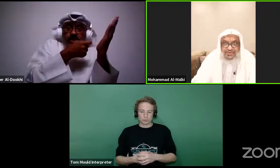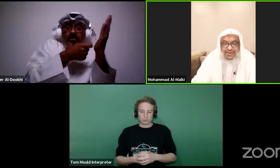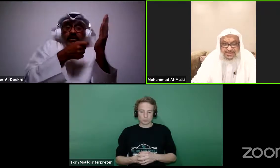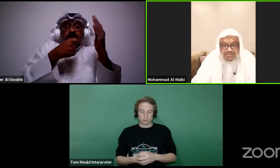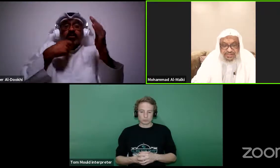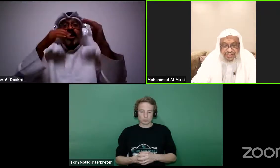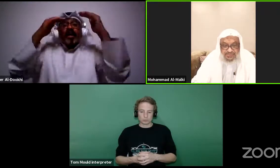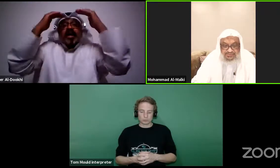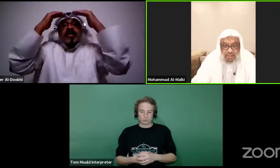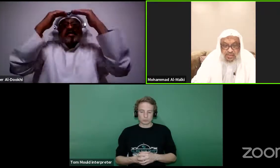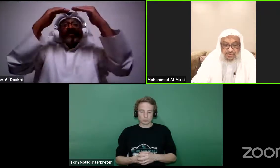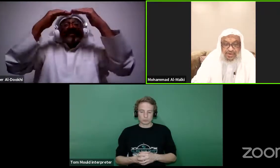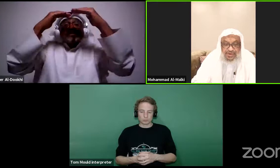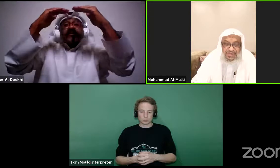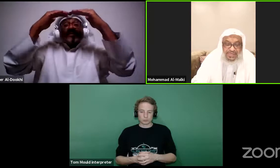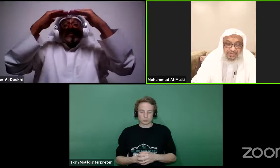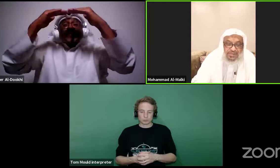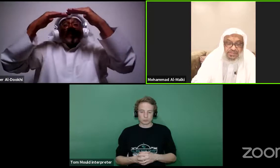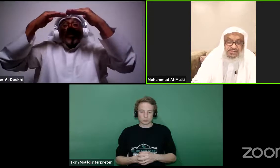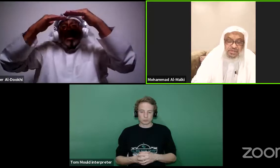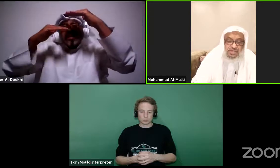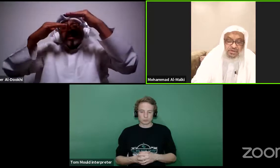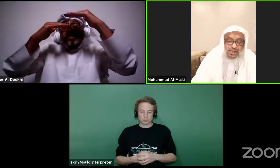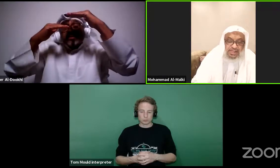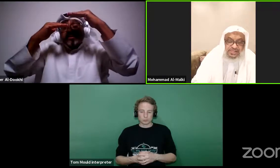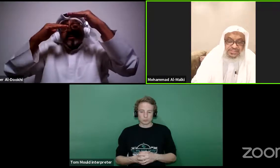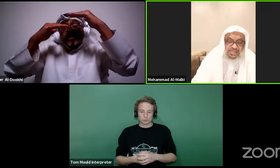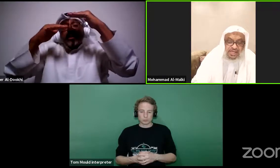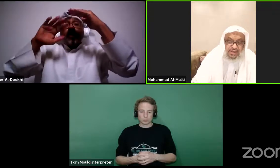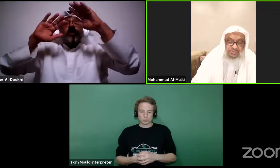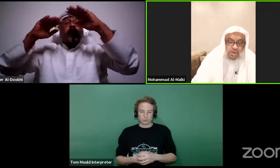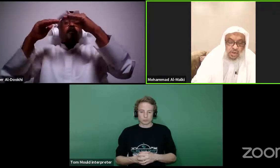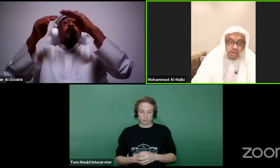الدنيا في بيت العزة، ثم نزل به جبريل